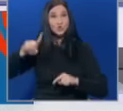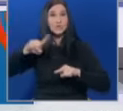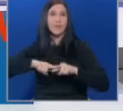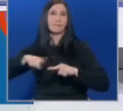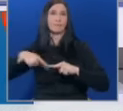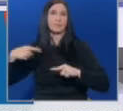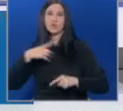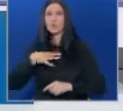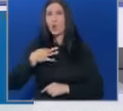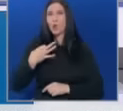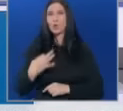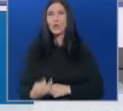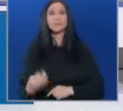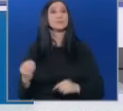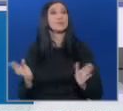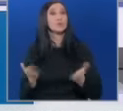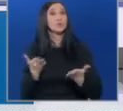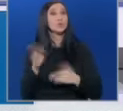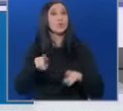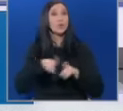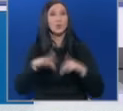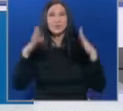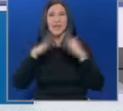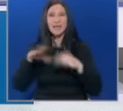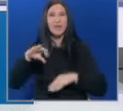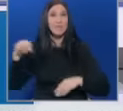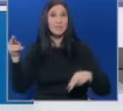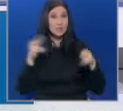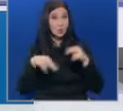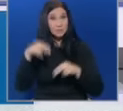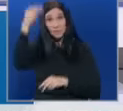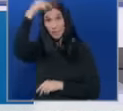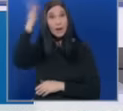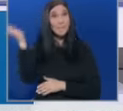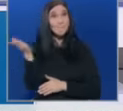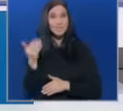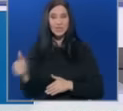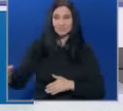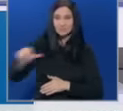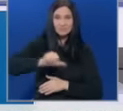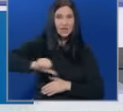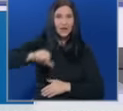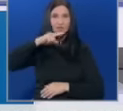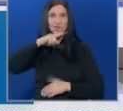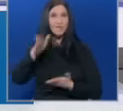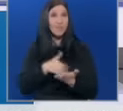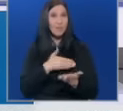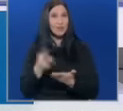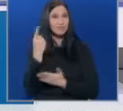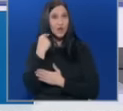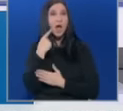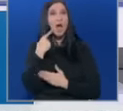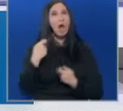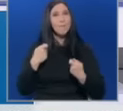Досъдебно производство за хулиганство е образувано, след като сградата на Европейската комисия у нас беше залята с червена боя вчера.